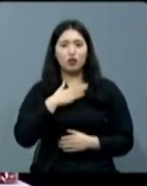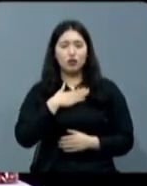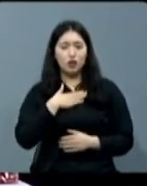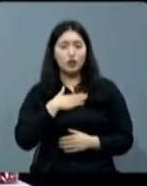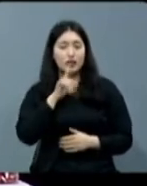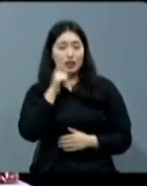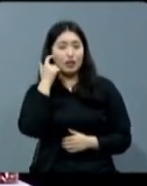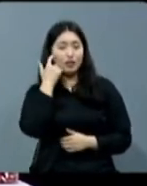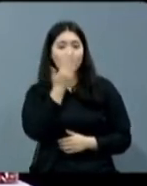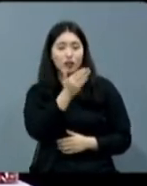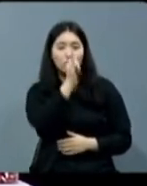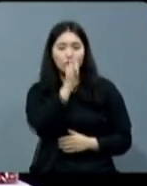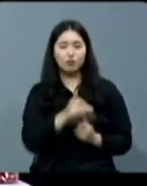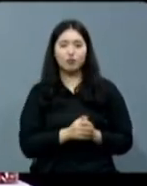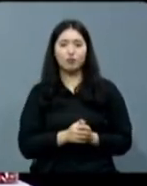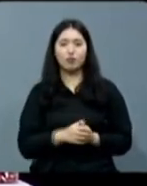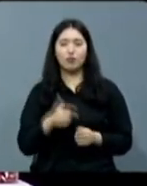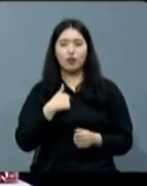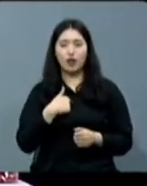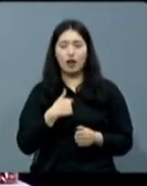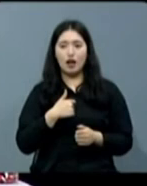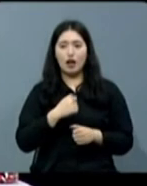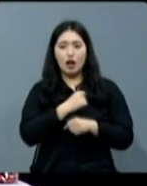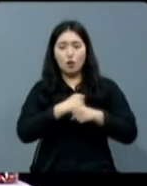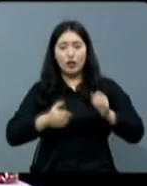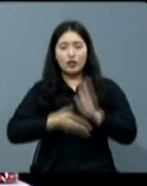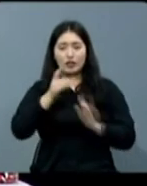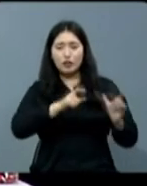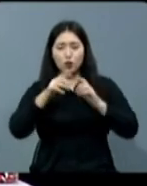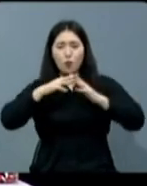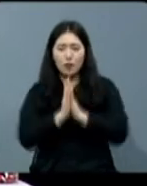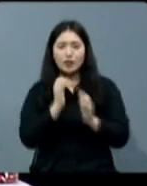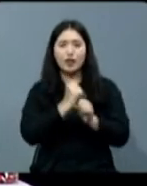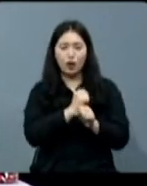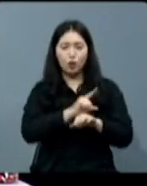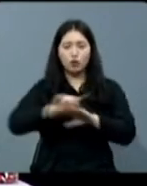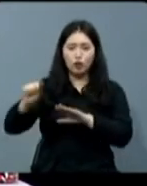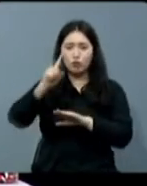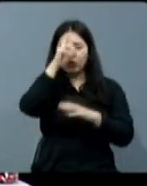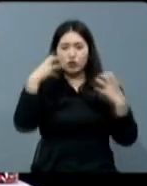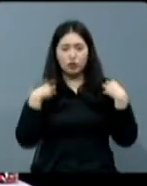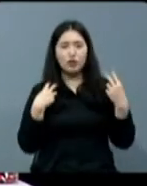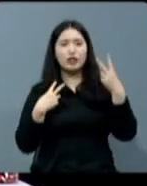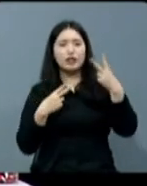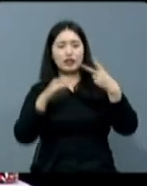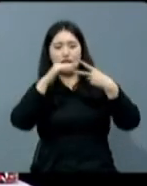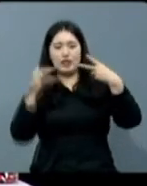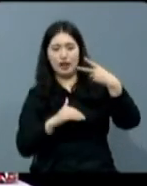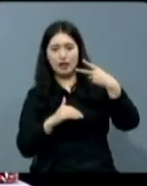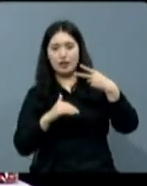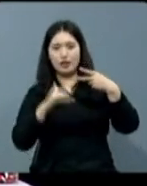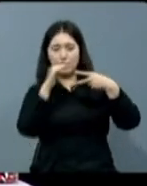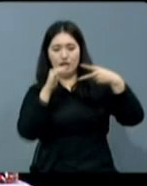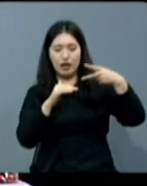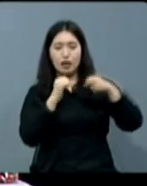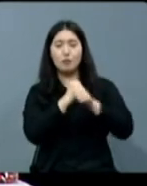물어보겠습니다. 제가 광역시도를 폐지하고 중앙정부와 지방자치단체 2단계 행정구조로 만드는